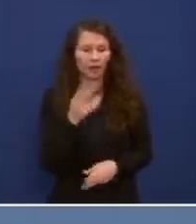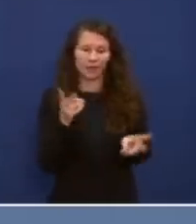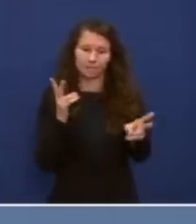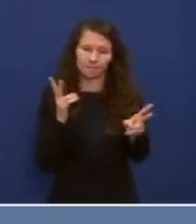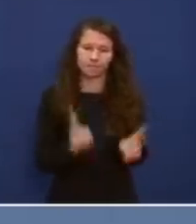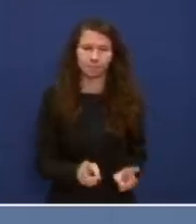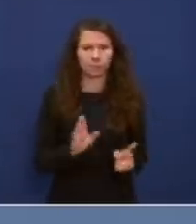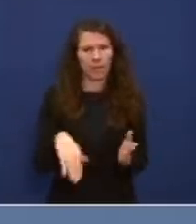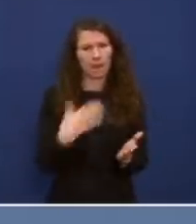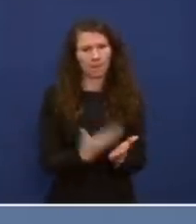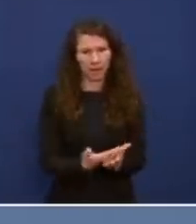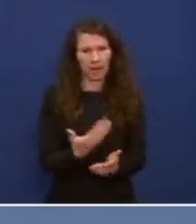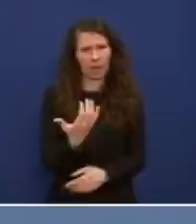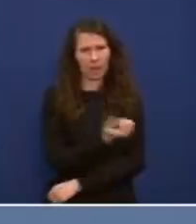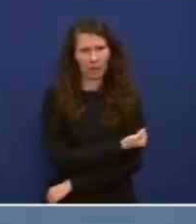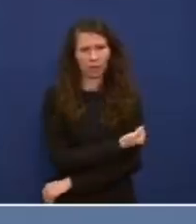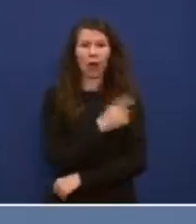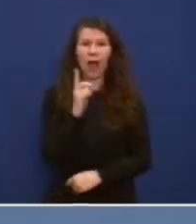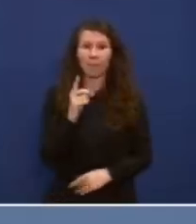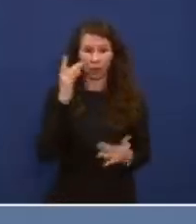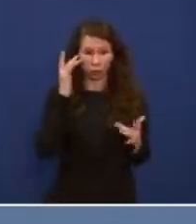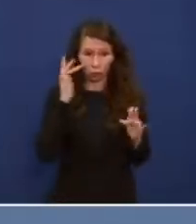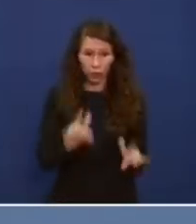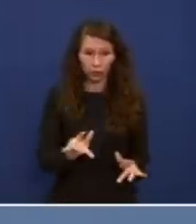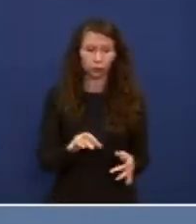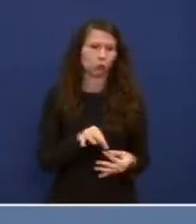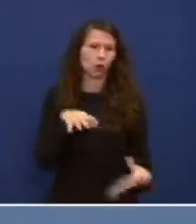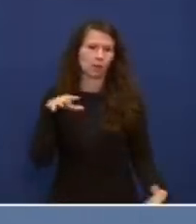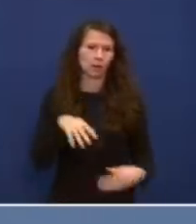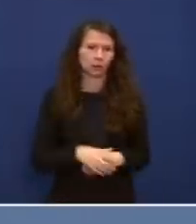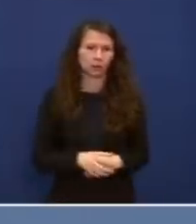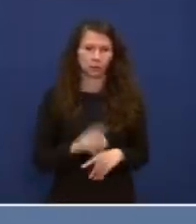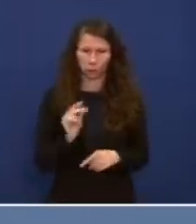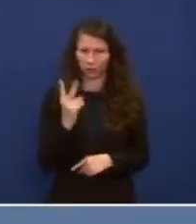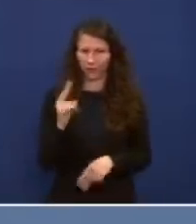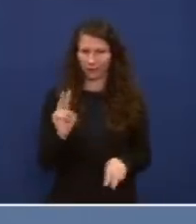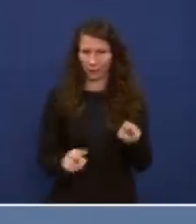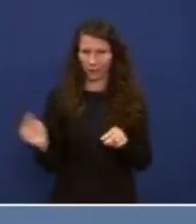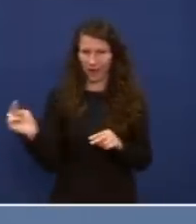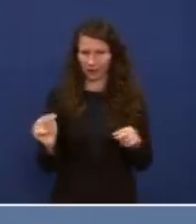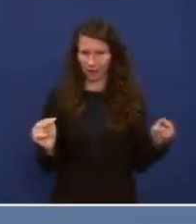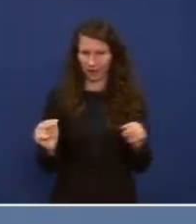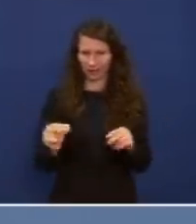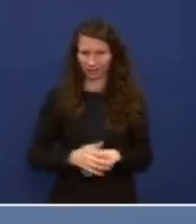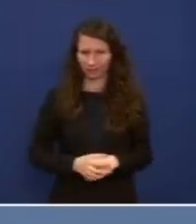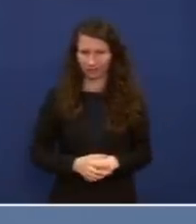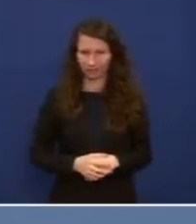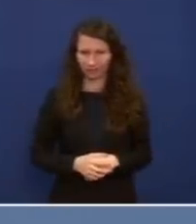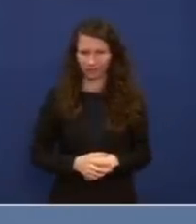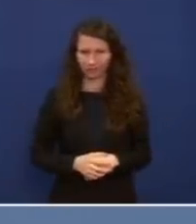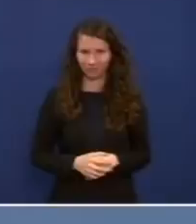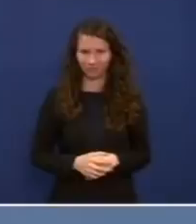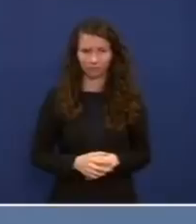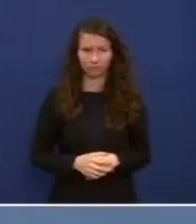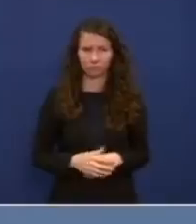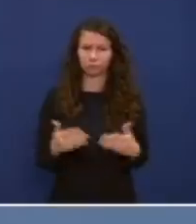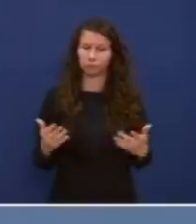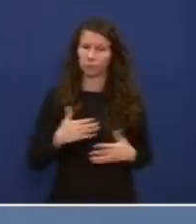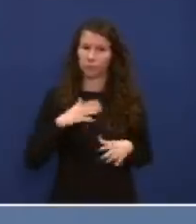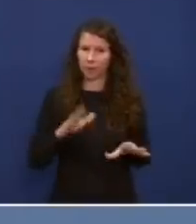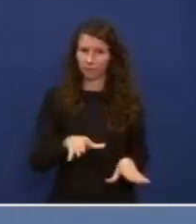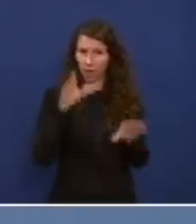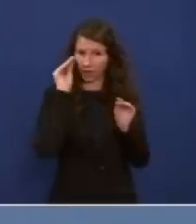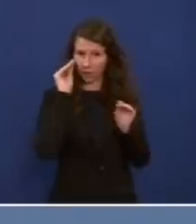ist. Aber die Zulassung ist ja davon unberührt. Das sind zwei verschiedene Aspekte. Und ich nehme jedenfalls wahr, ich